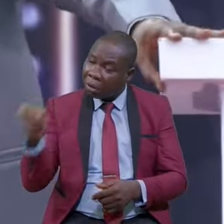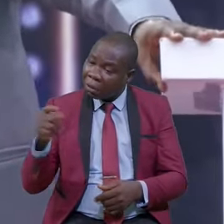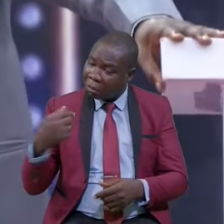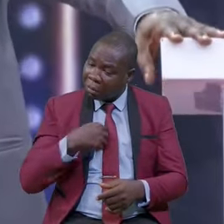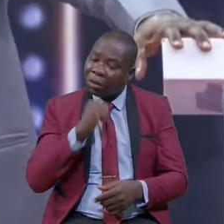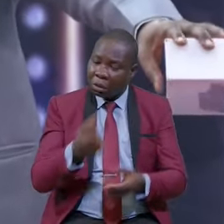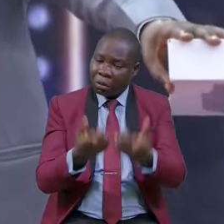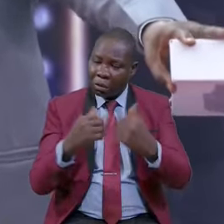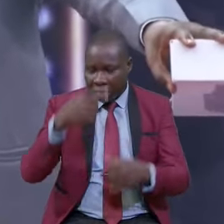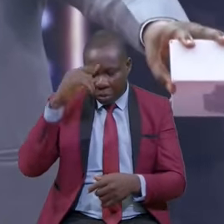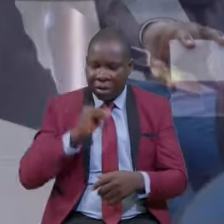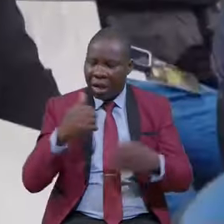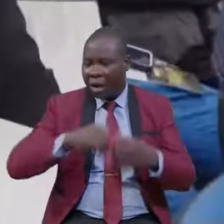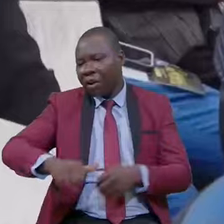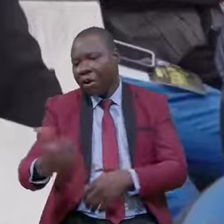regardé